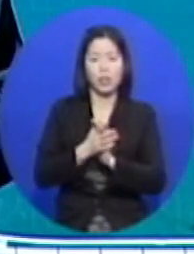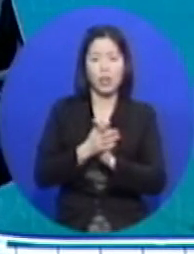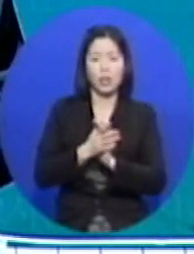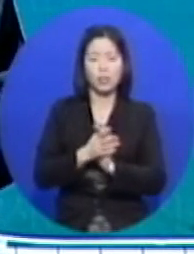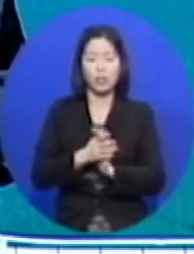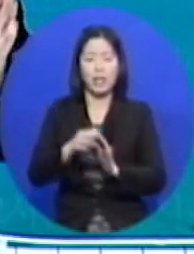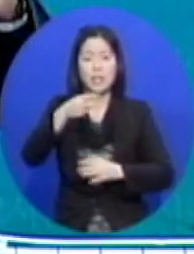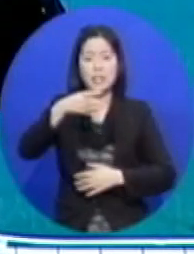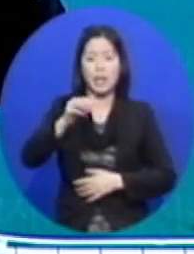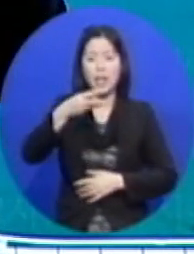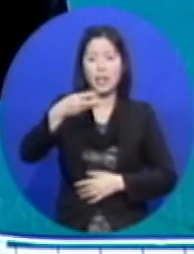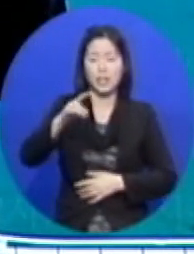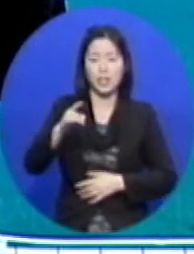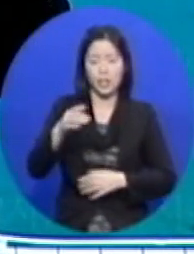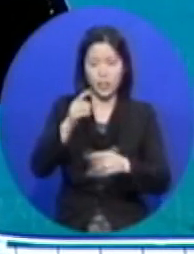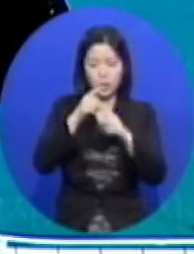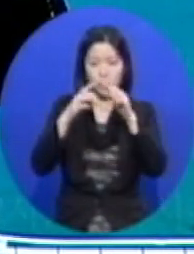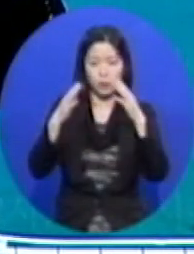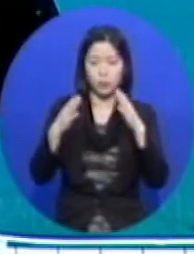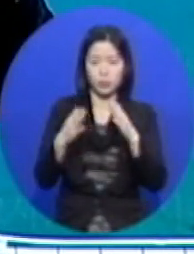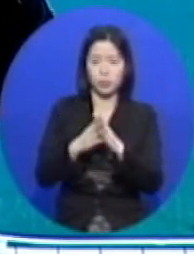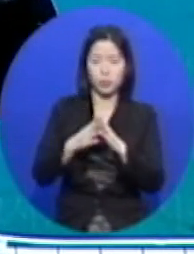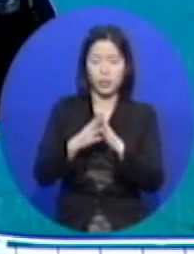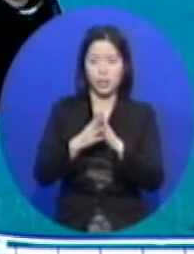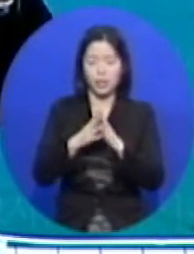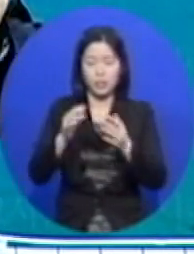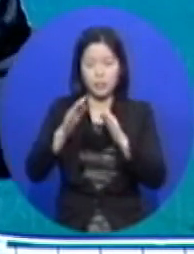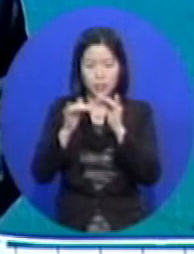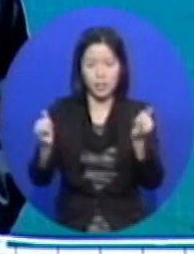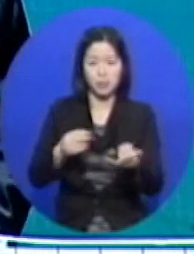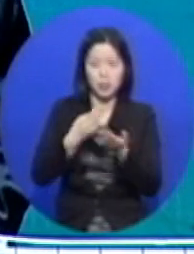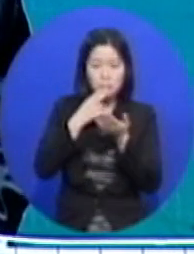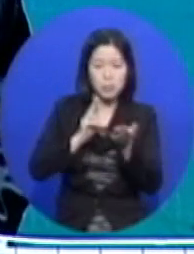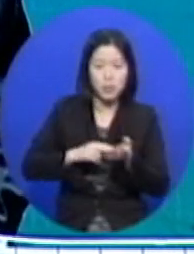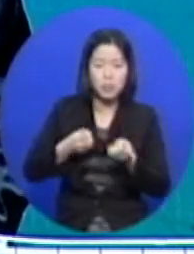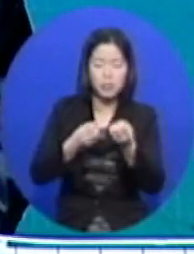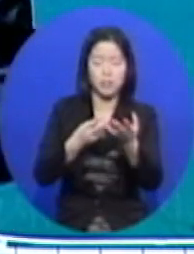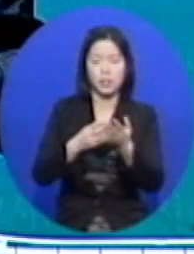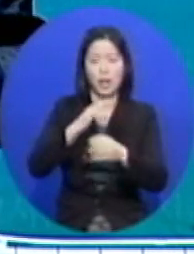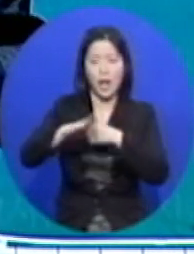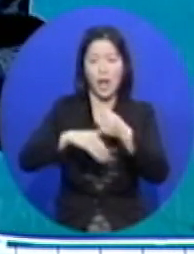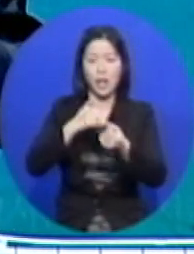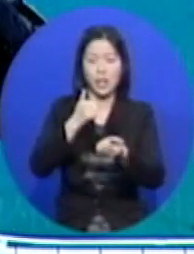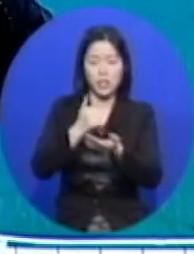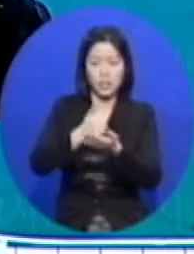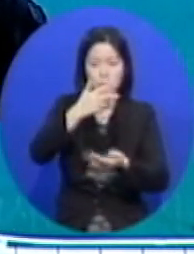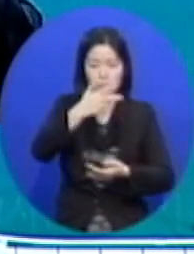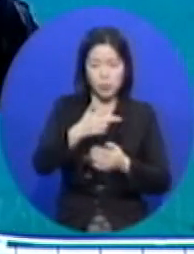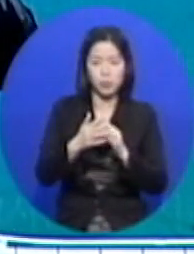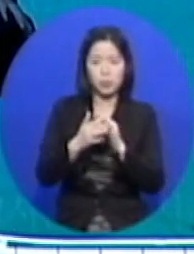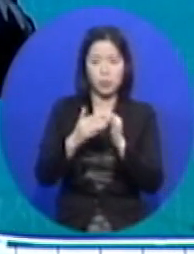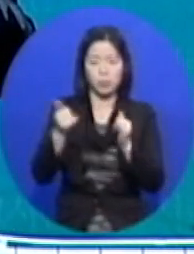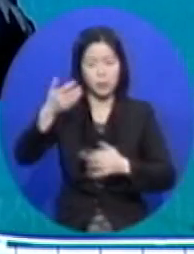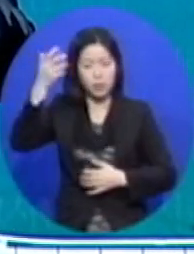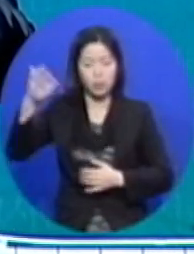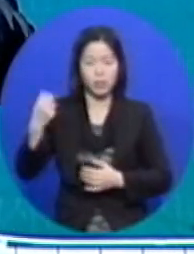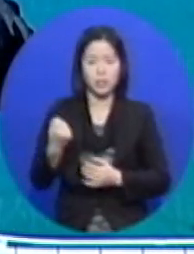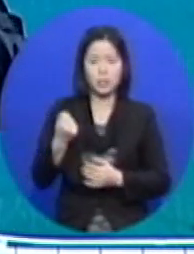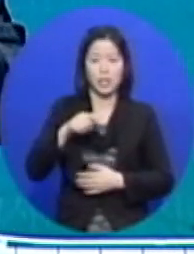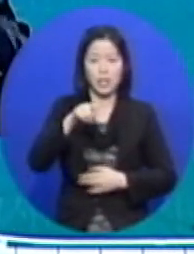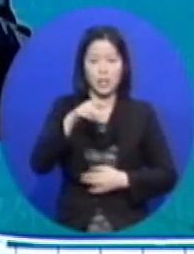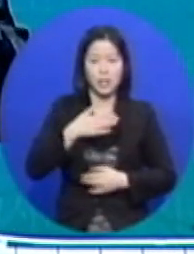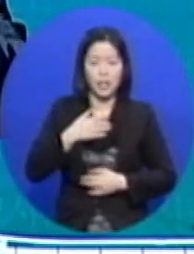자에게 편지 1 라 하나님의 일곱 영과 일곱 별을 가지신 이가 이르시되 내가 내 행위를 아노니